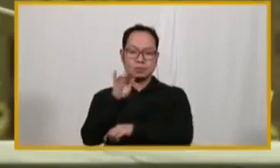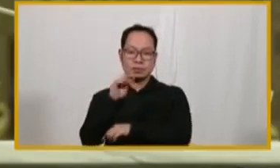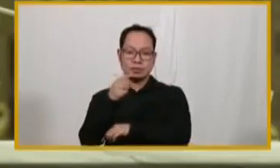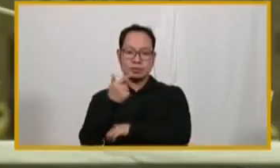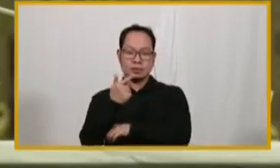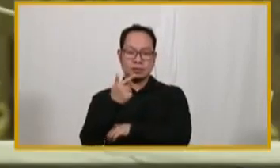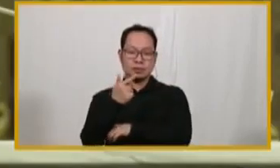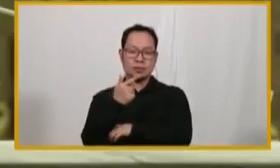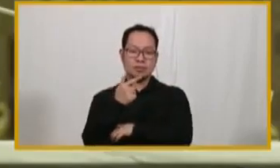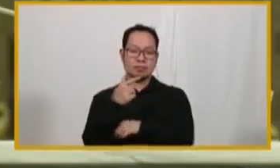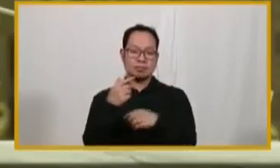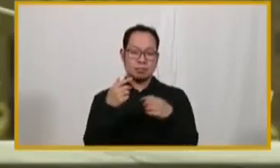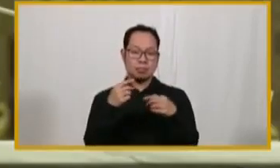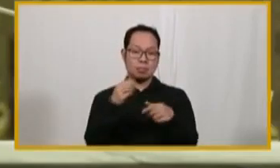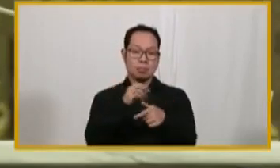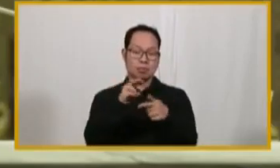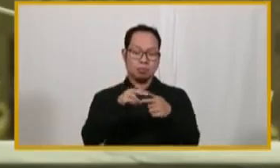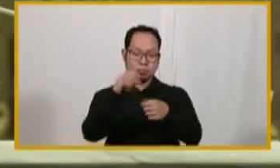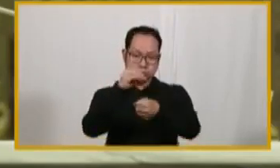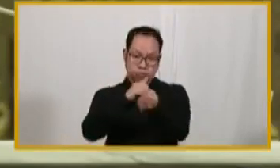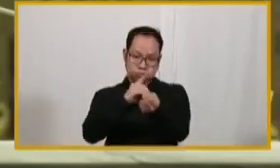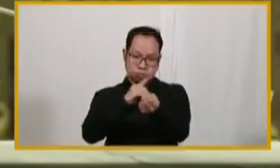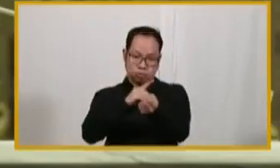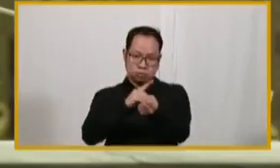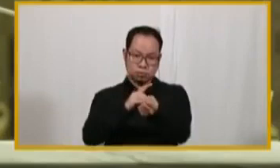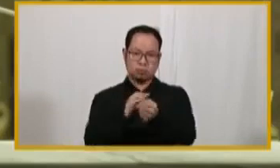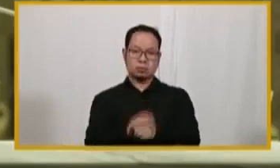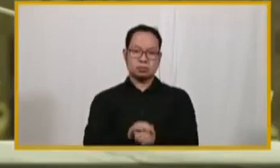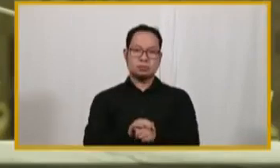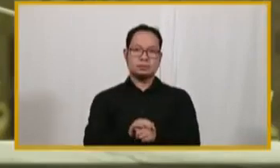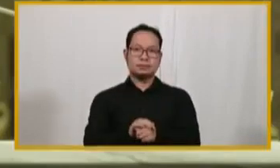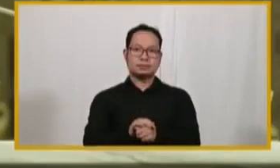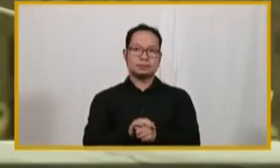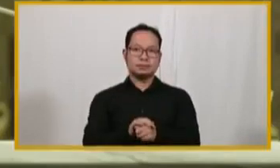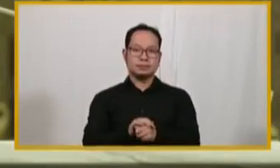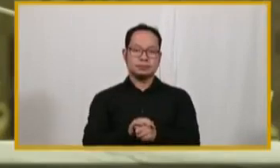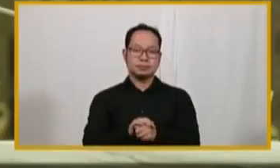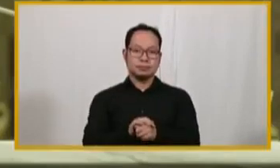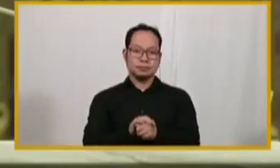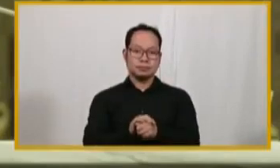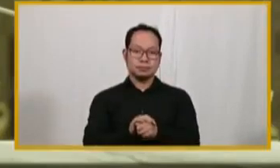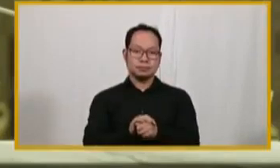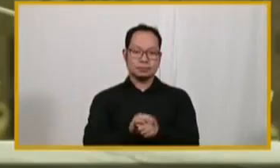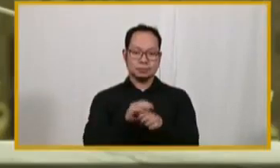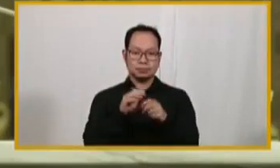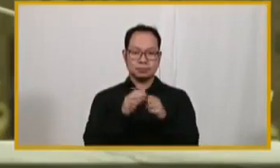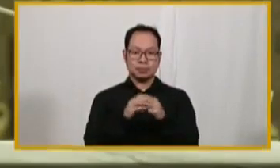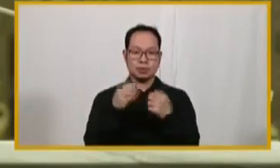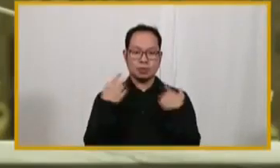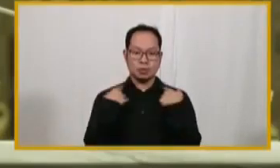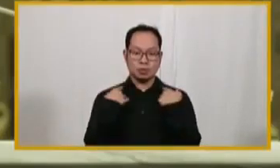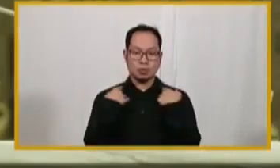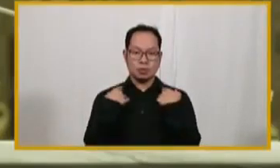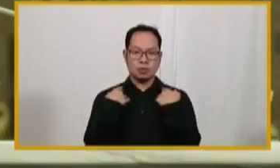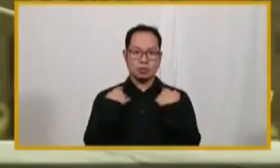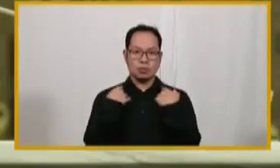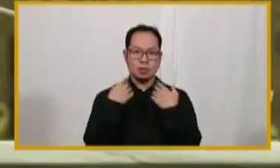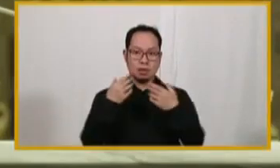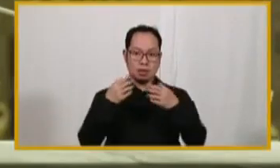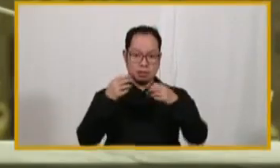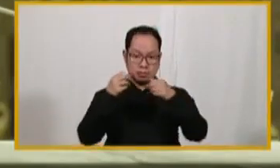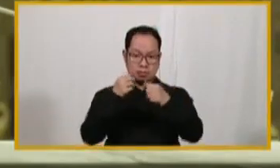may doktor, may media practitioner, may nanunungkulan sa pamahalaan,